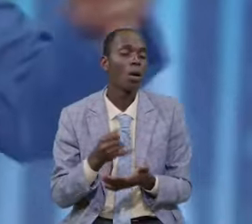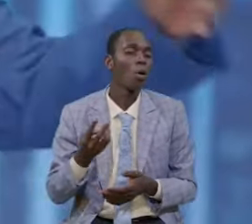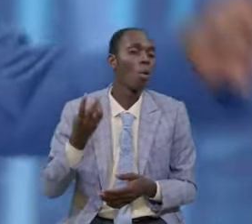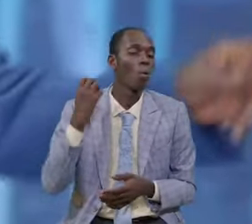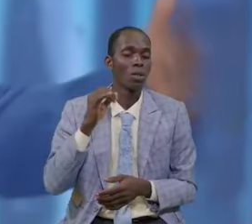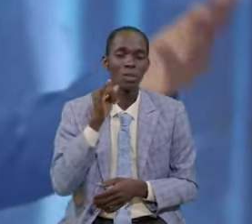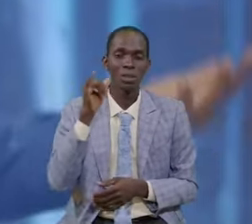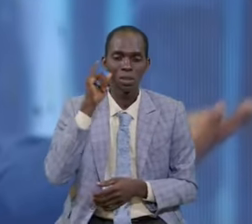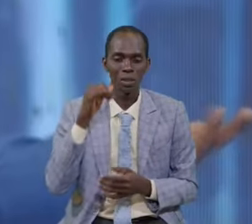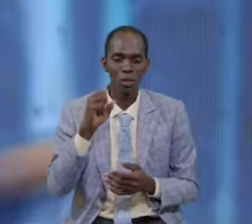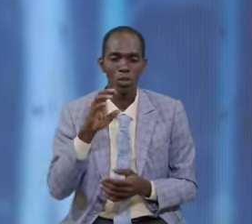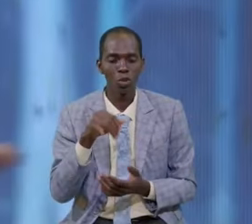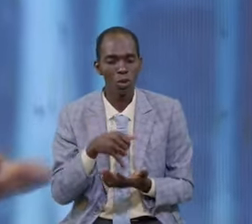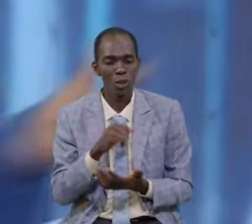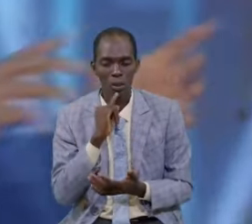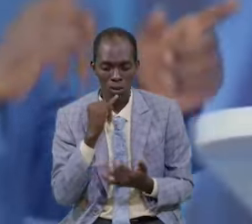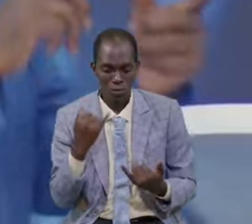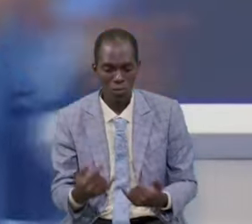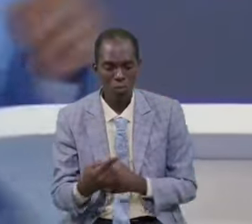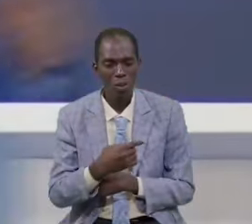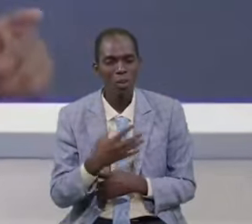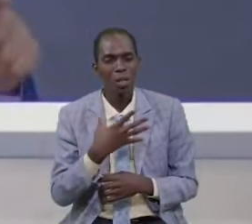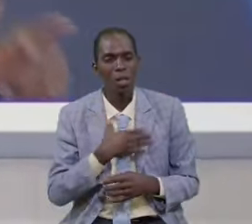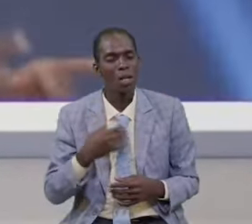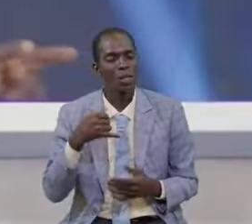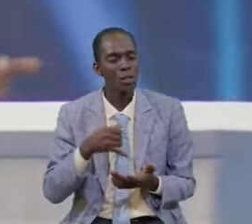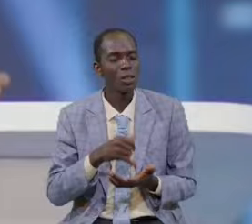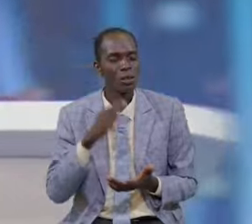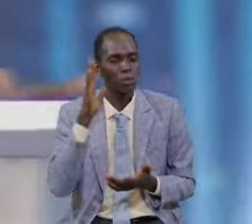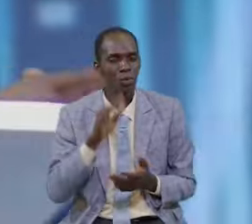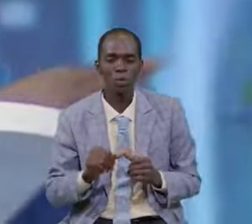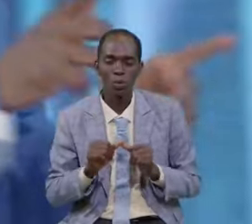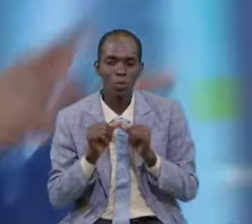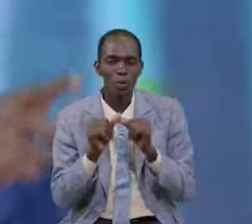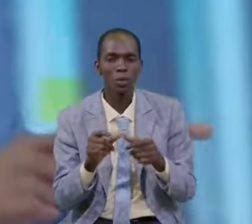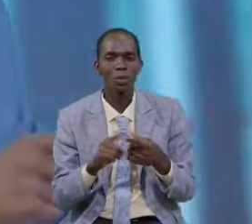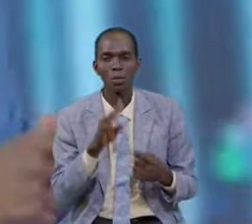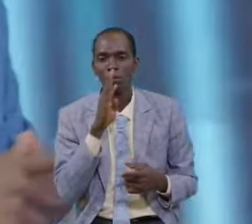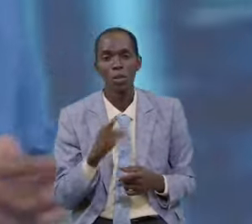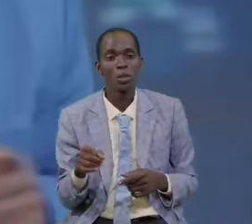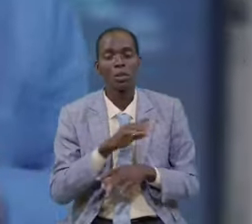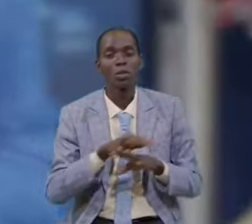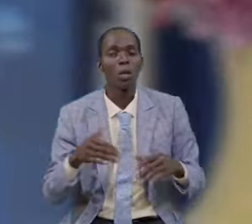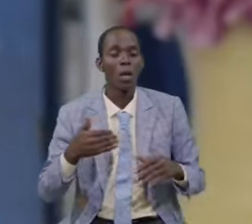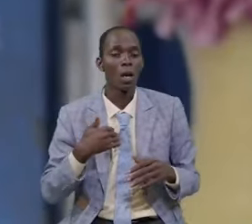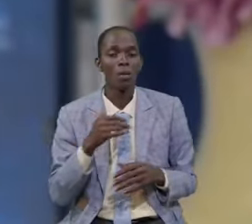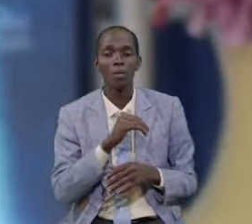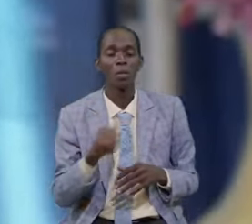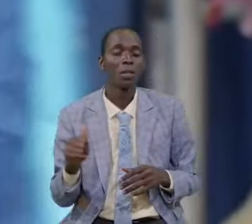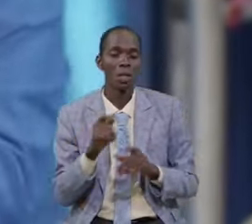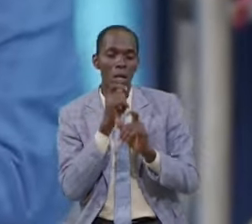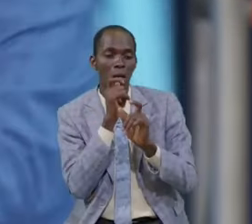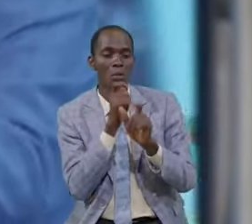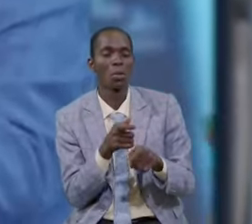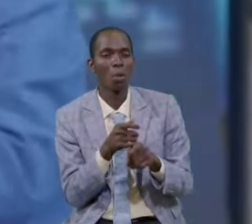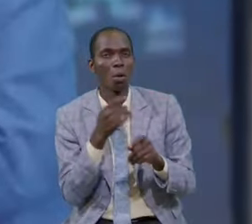est-il aujourd'hui, et pour eux, il en sera toujours comme ça. Ils n'ont pas de prix devant eux, ils n'ont pas de but devant eux, il n'y